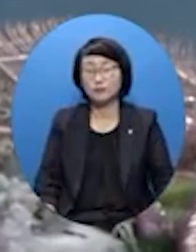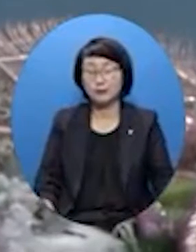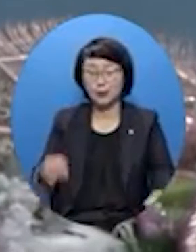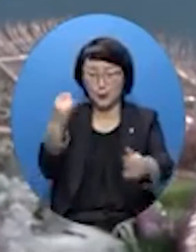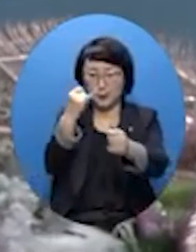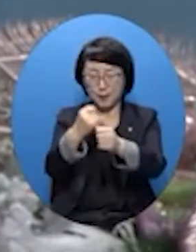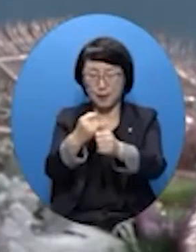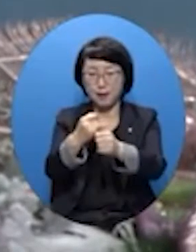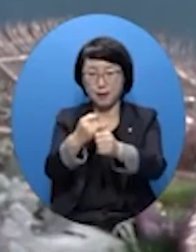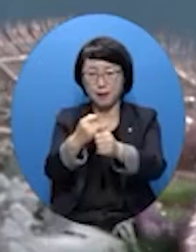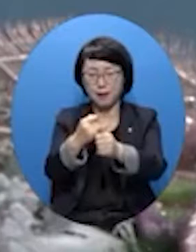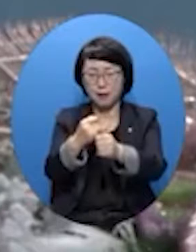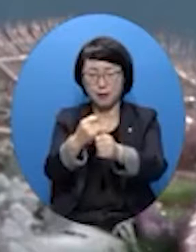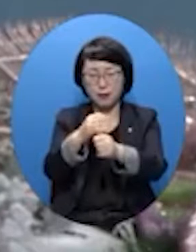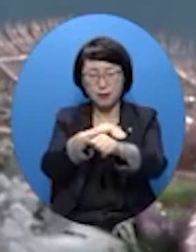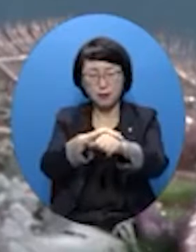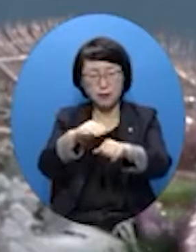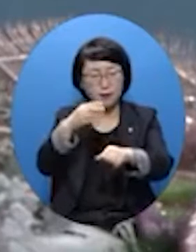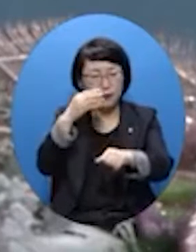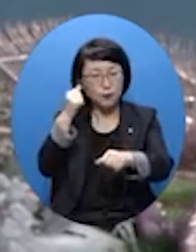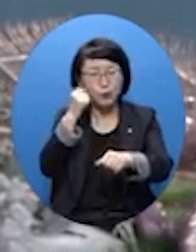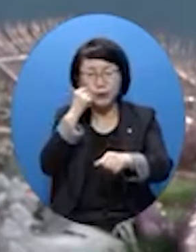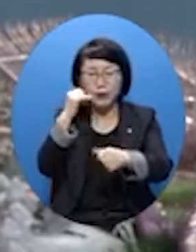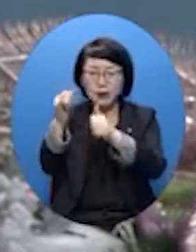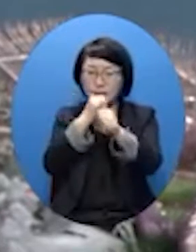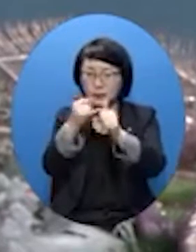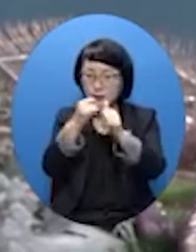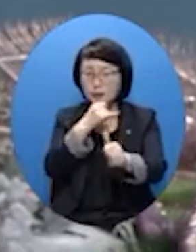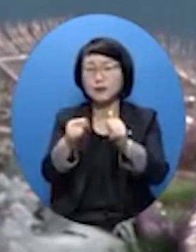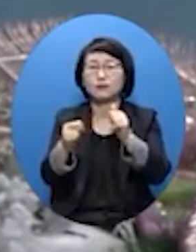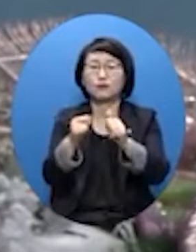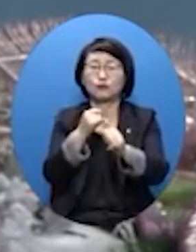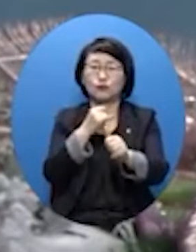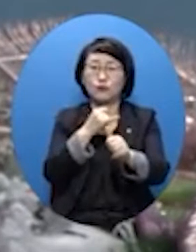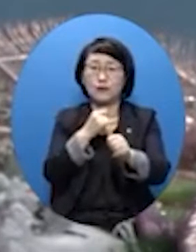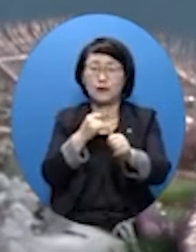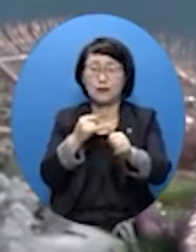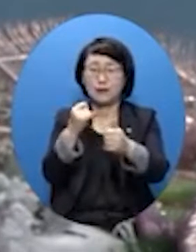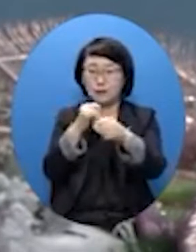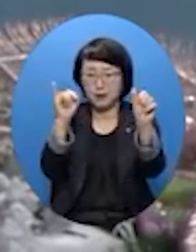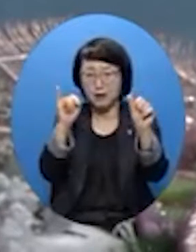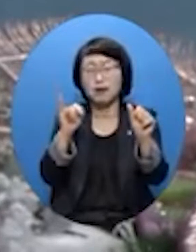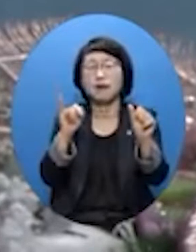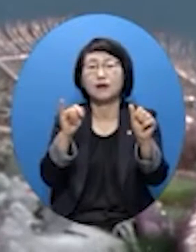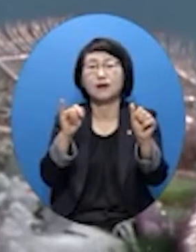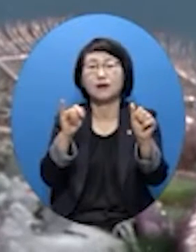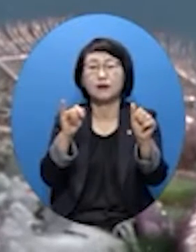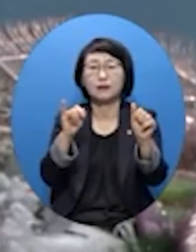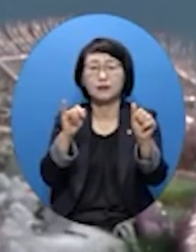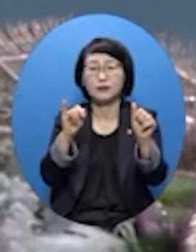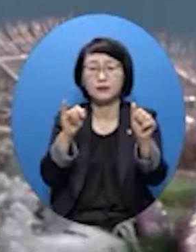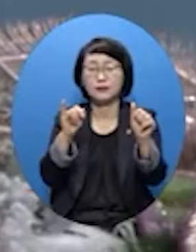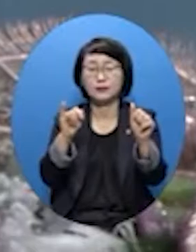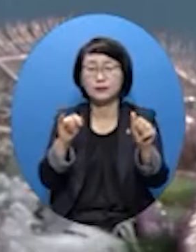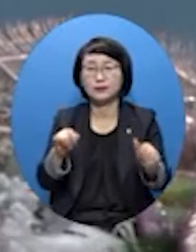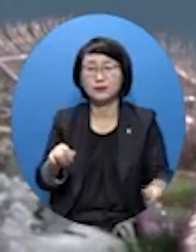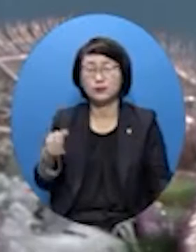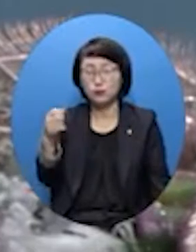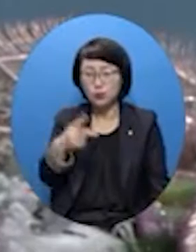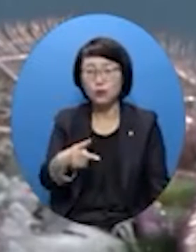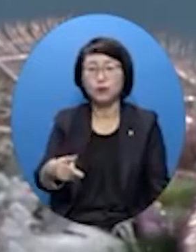결혼 생활이 원만치 못해서 늘 부부싸움하고 가정 파탄이 일기도 하고,